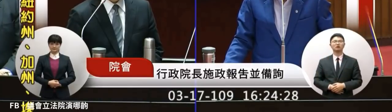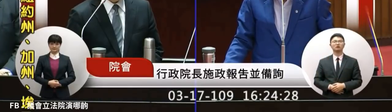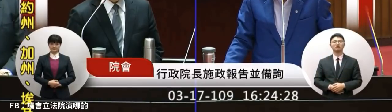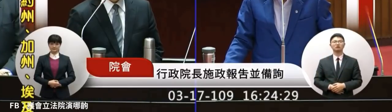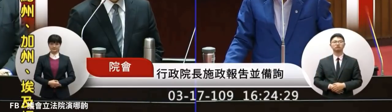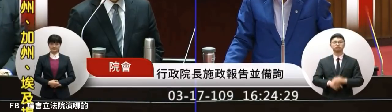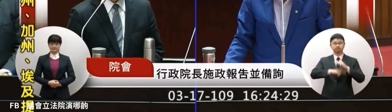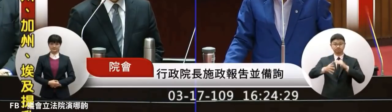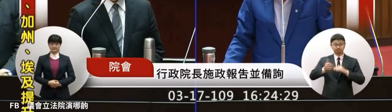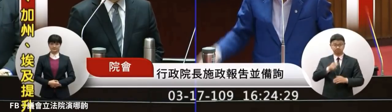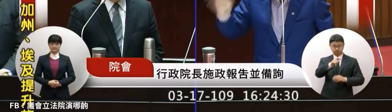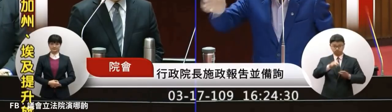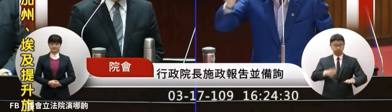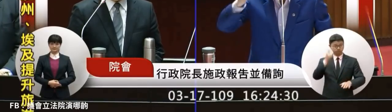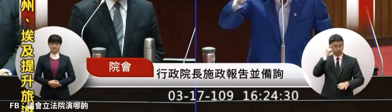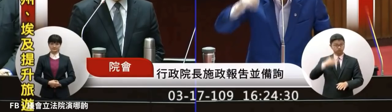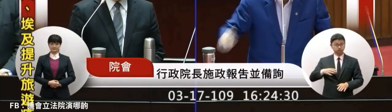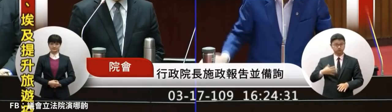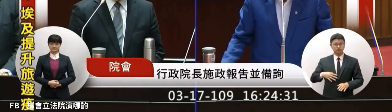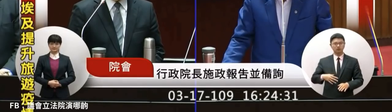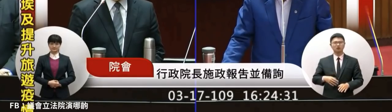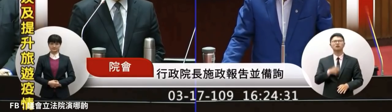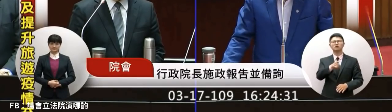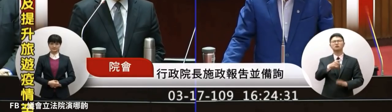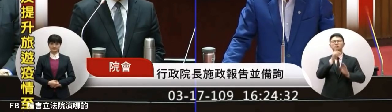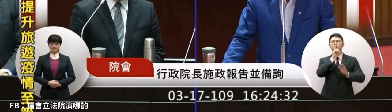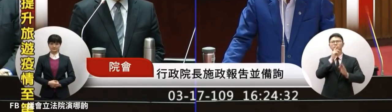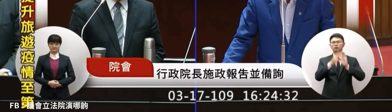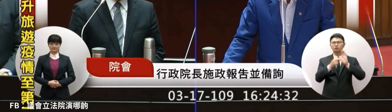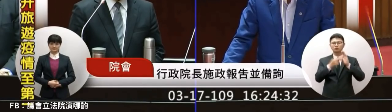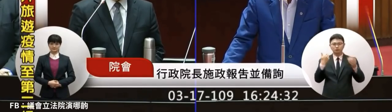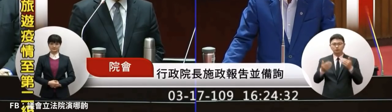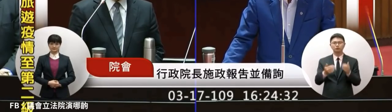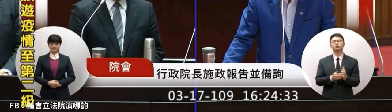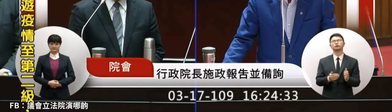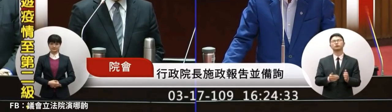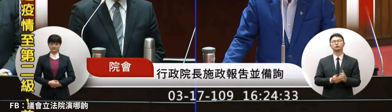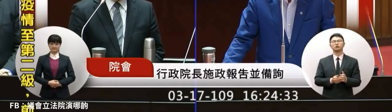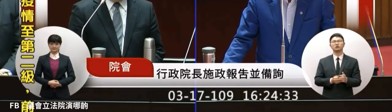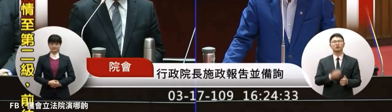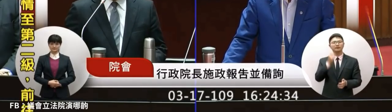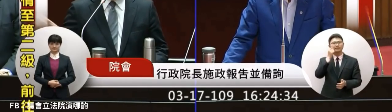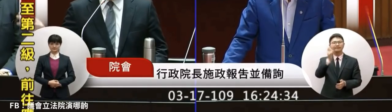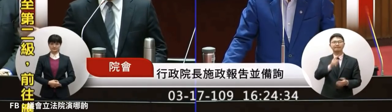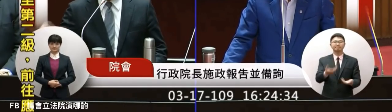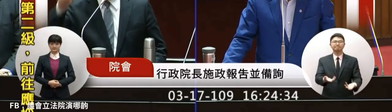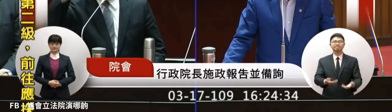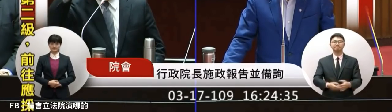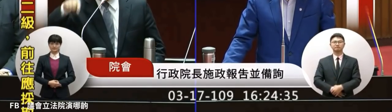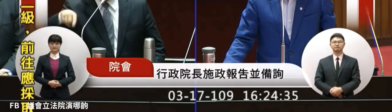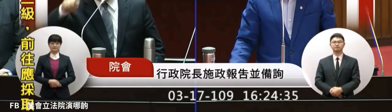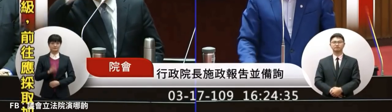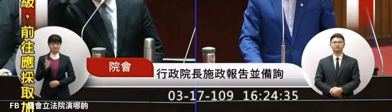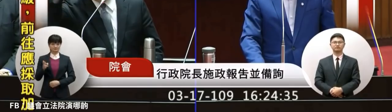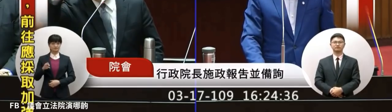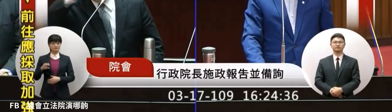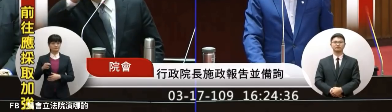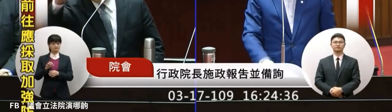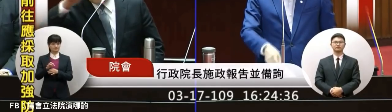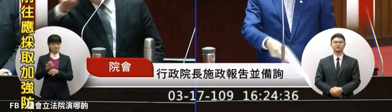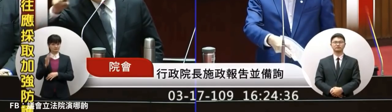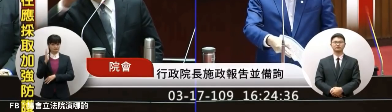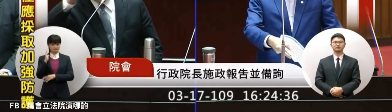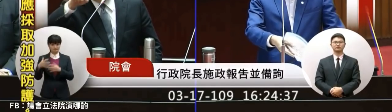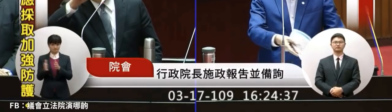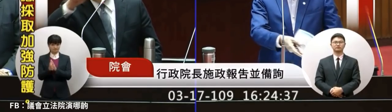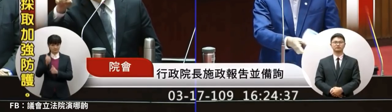院长，你懂我讲的意思吗？一次把话讲得清清楚楚，有这个困难吗？ 好，就请部长财政部